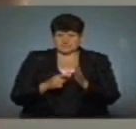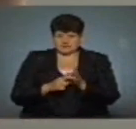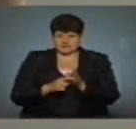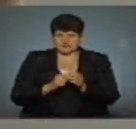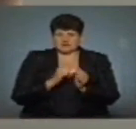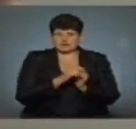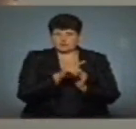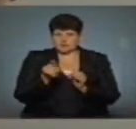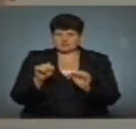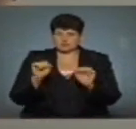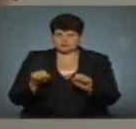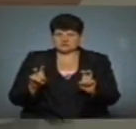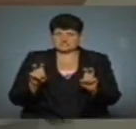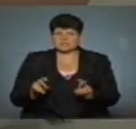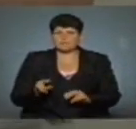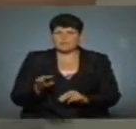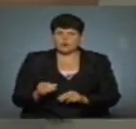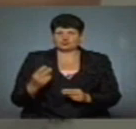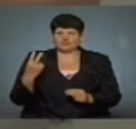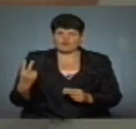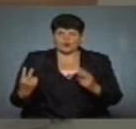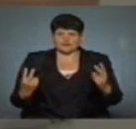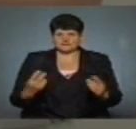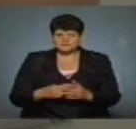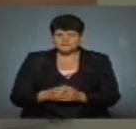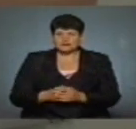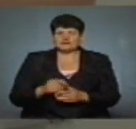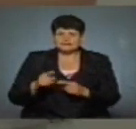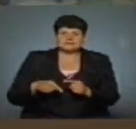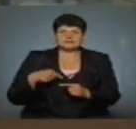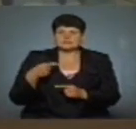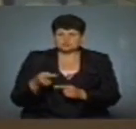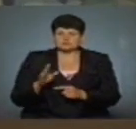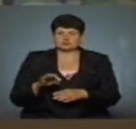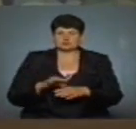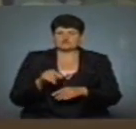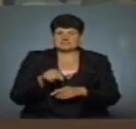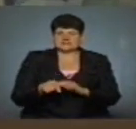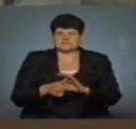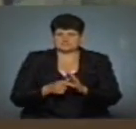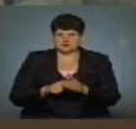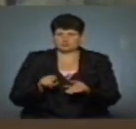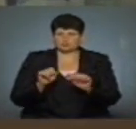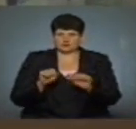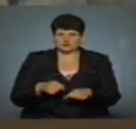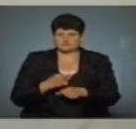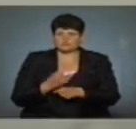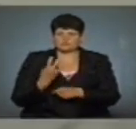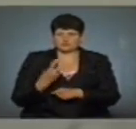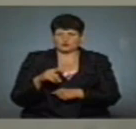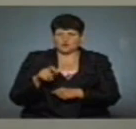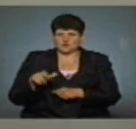і в кожній може сидіти по двоє операторів. Наступний етап дослідження проводитимуть у цій кімнаті. Тут можуть працювати двоє осіб,